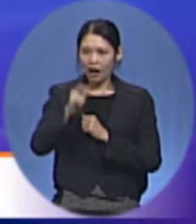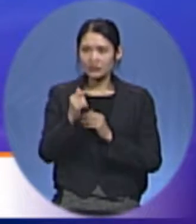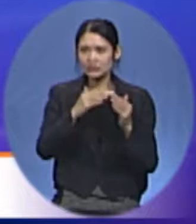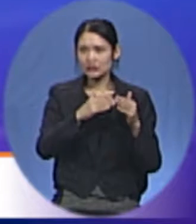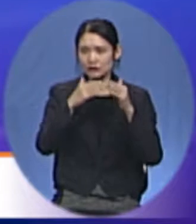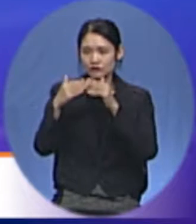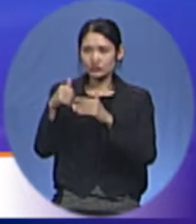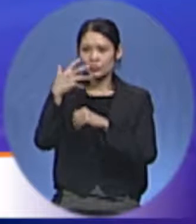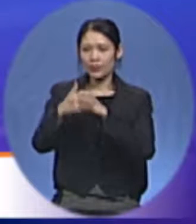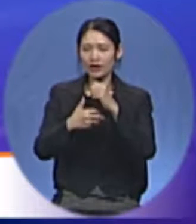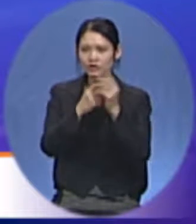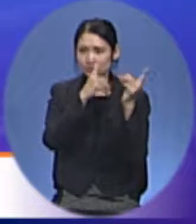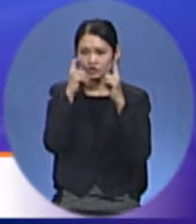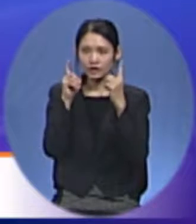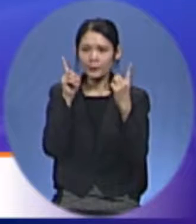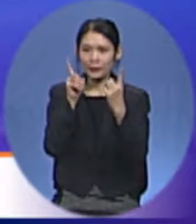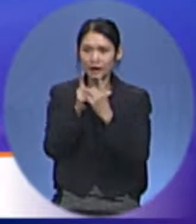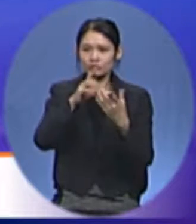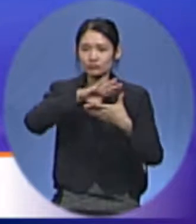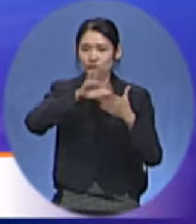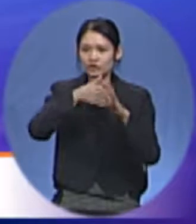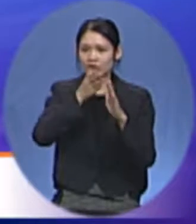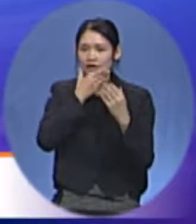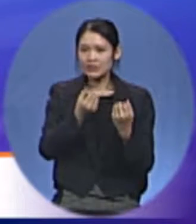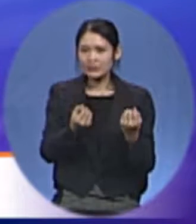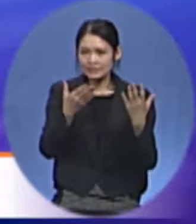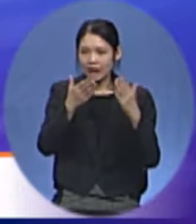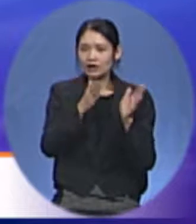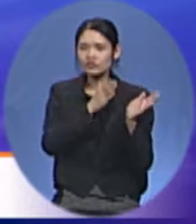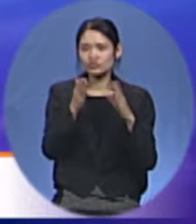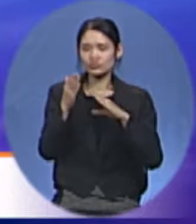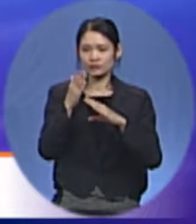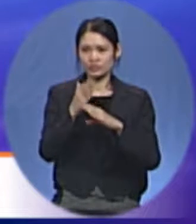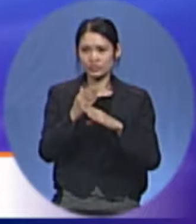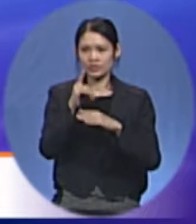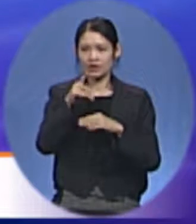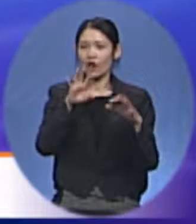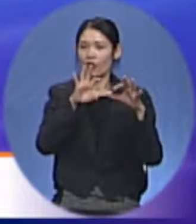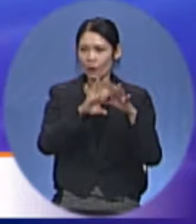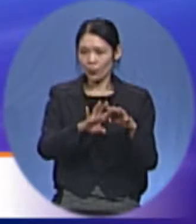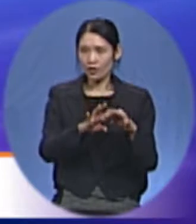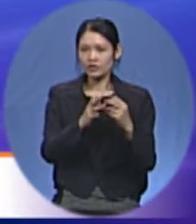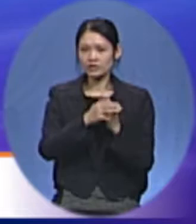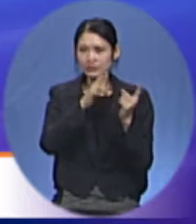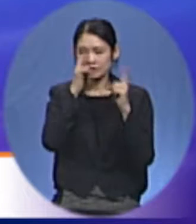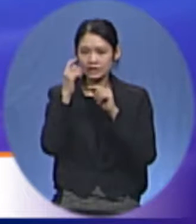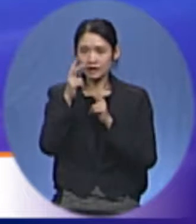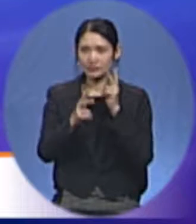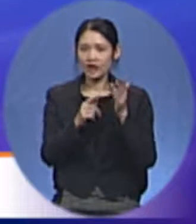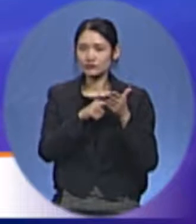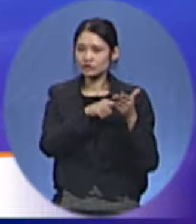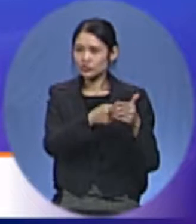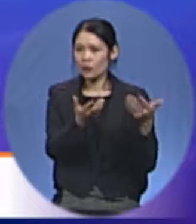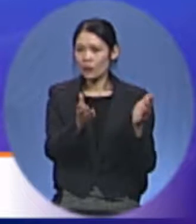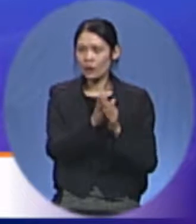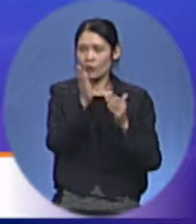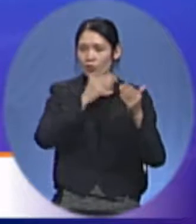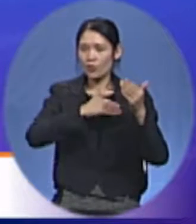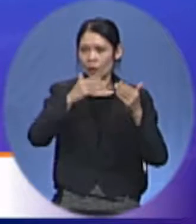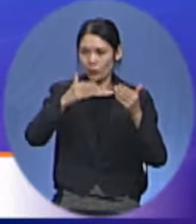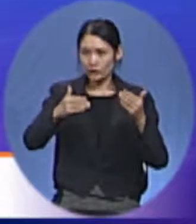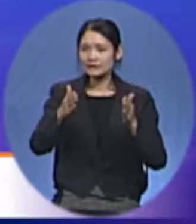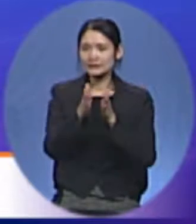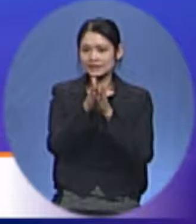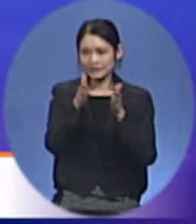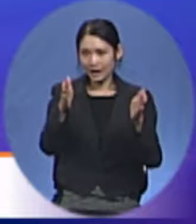맞아 기념사업과 문화행사 등을 추진 중에 있는데요. 이를 위해 광주시가 기념사업 추진위원회를 공식